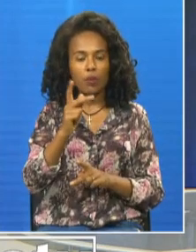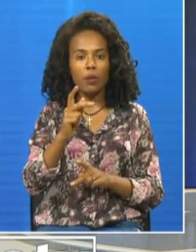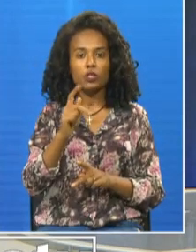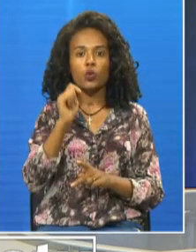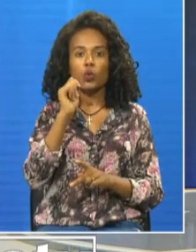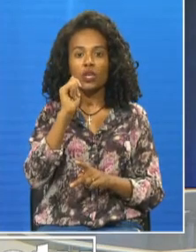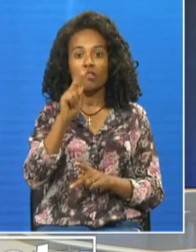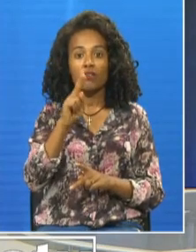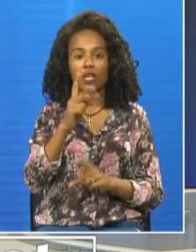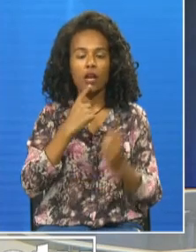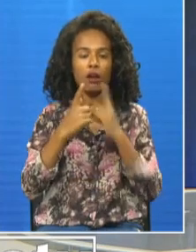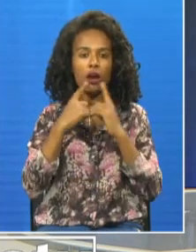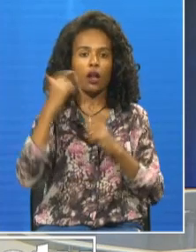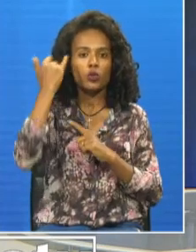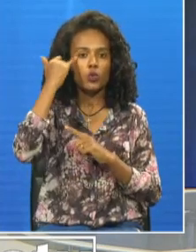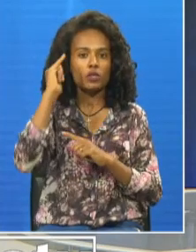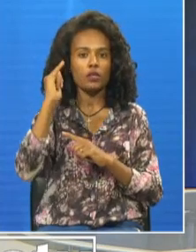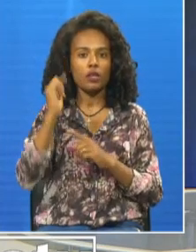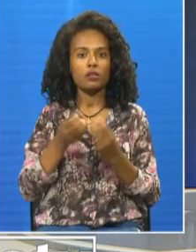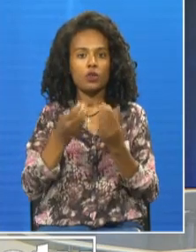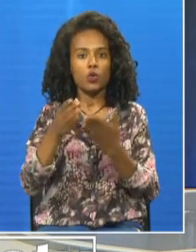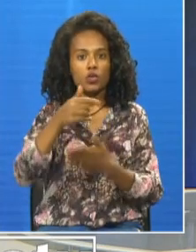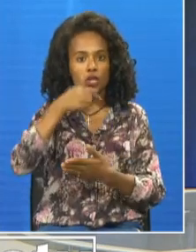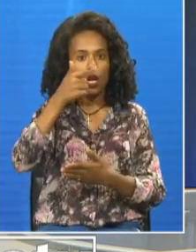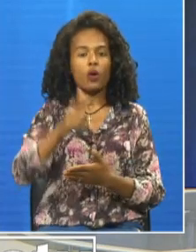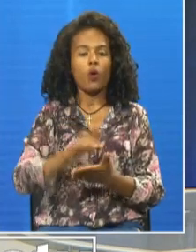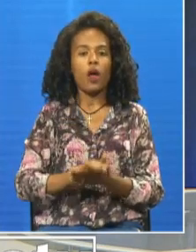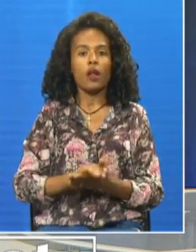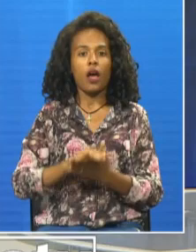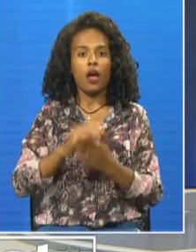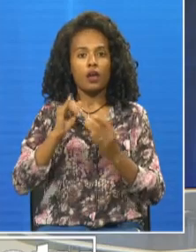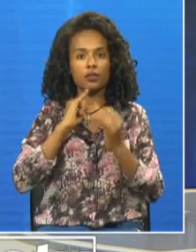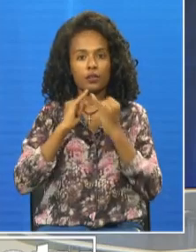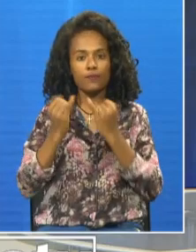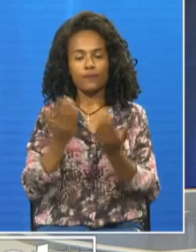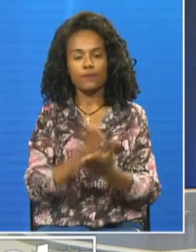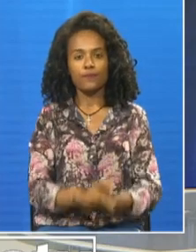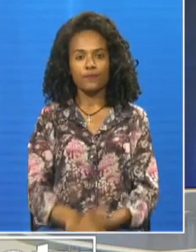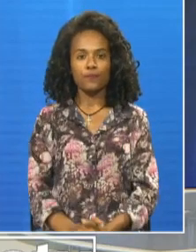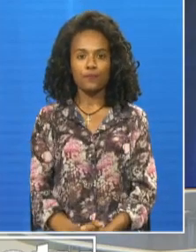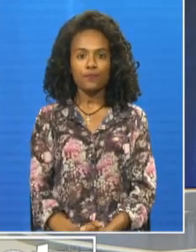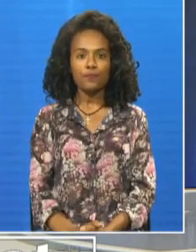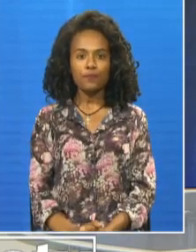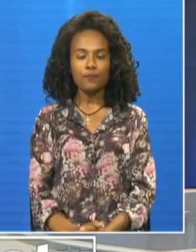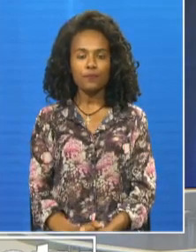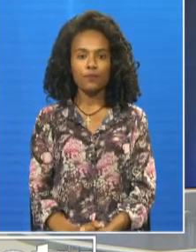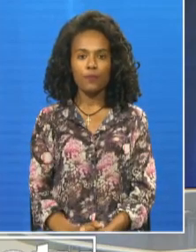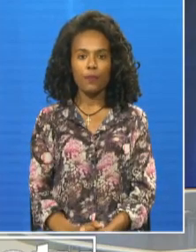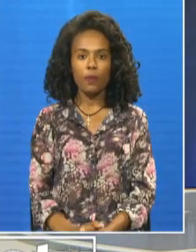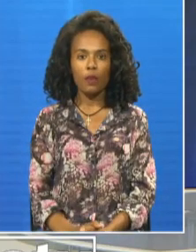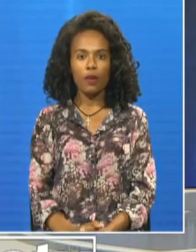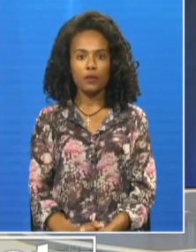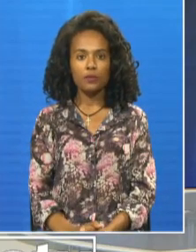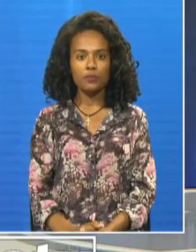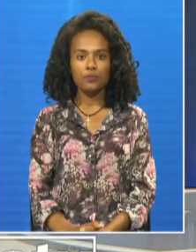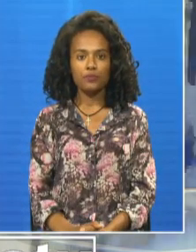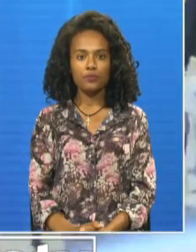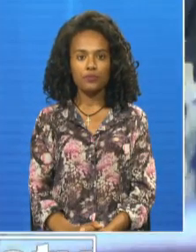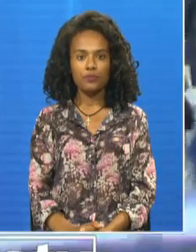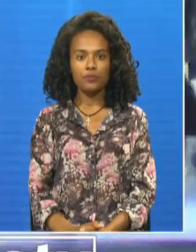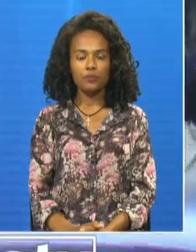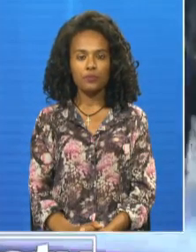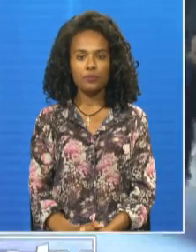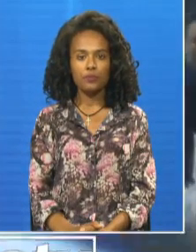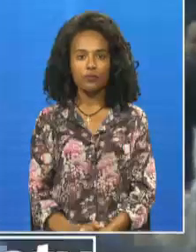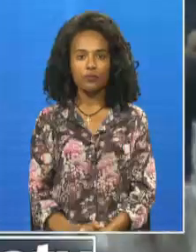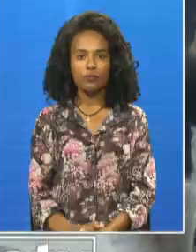እንዳለ ግር ብለው ነው የሚገቡት። ያንን ነገር ደግሞ ህብረተሰቡ እቤቱ በጊዜ መድረሱ ነው እንጂ የሚያስበው የበሽታውን